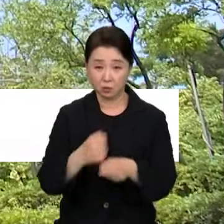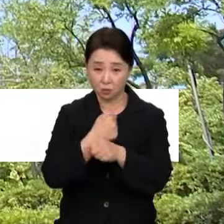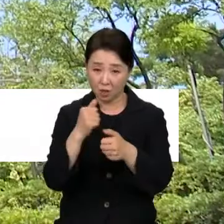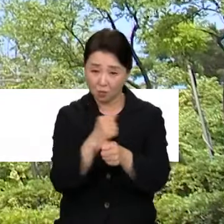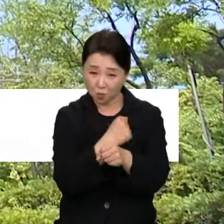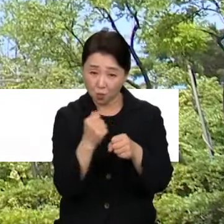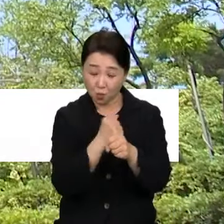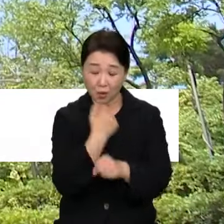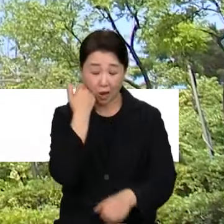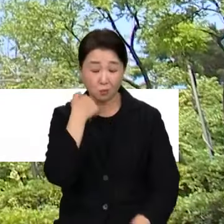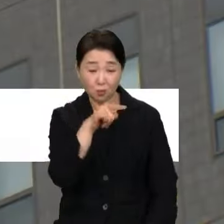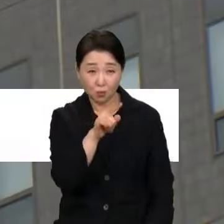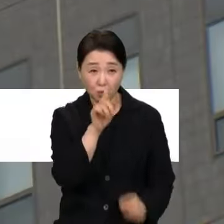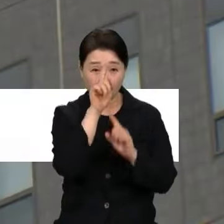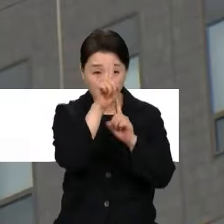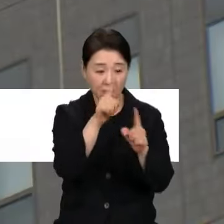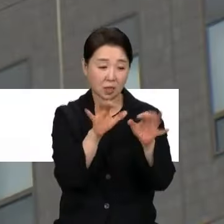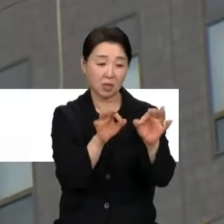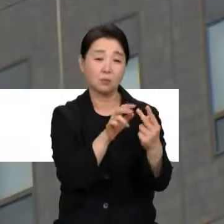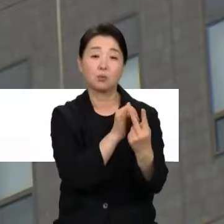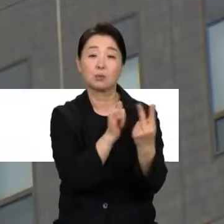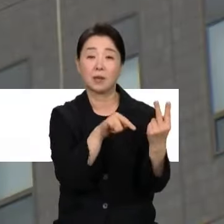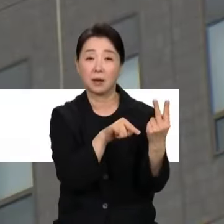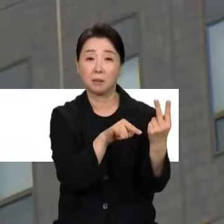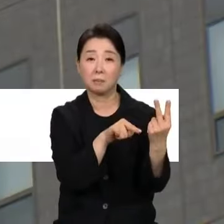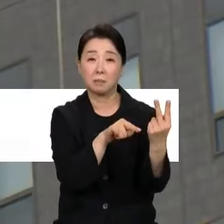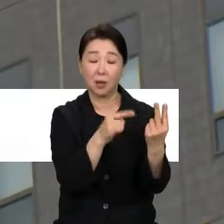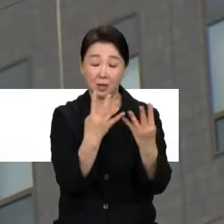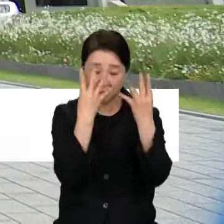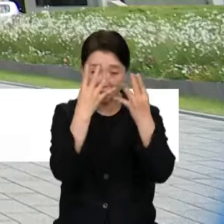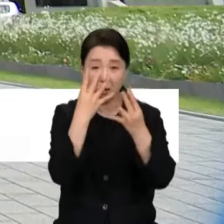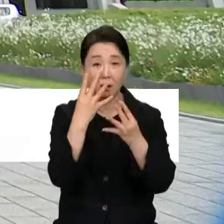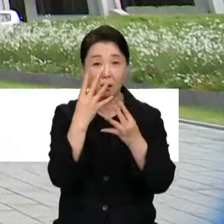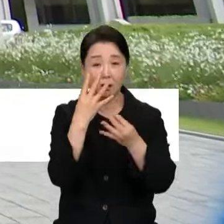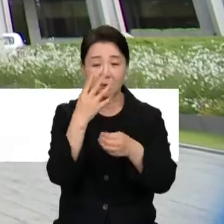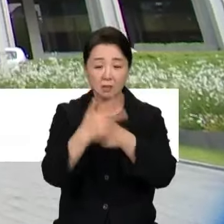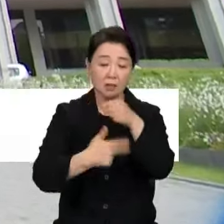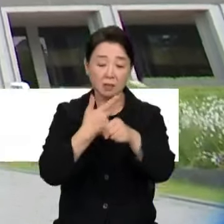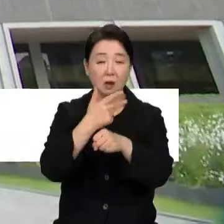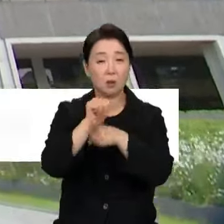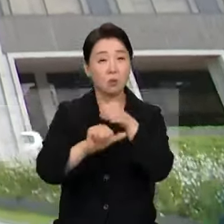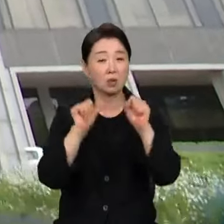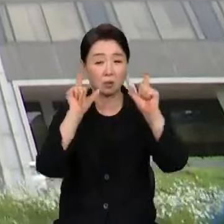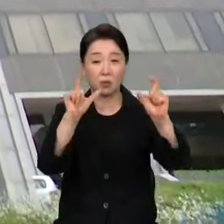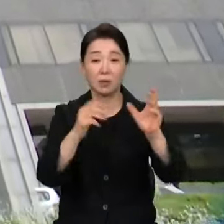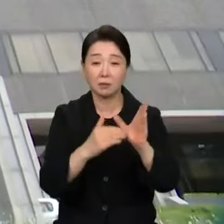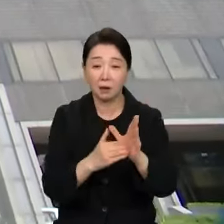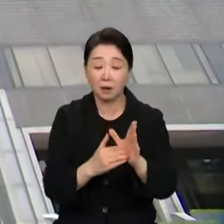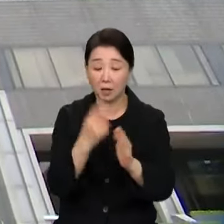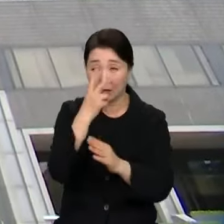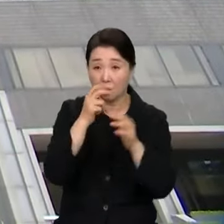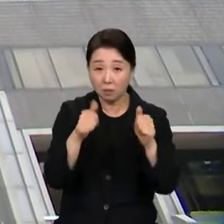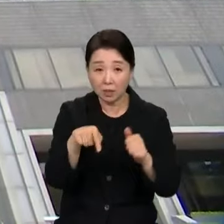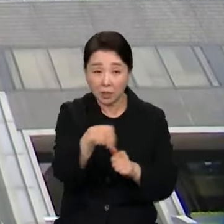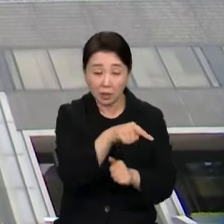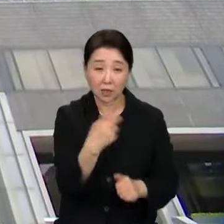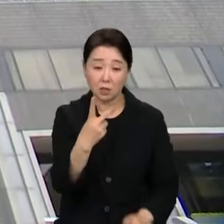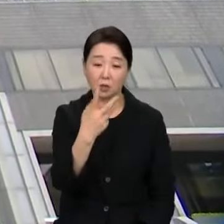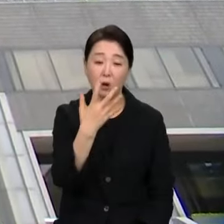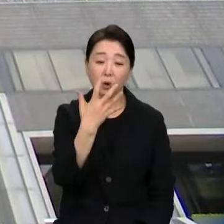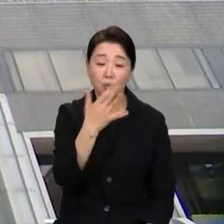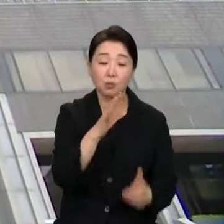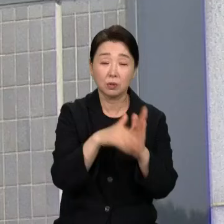선수로 지목된 이모 씨와 김모 씨에 대해선 각각 징역 7년과 5년을 구형했습니다. 검찰은 이들이